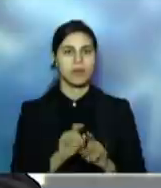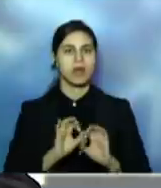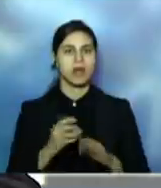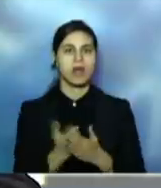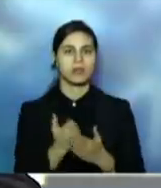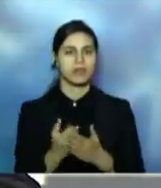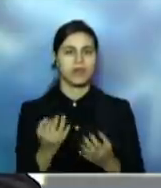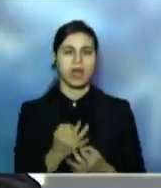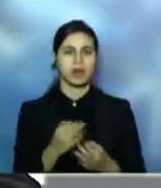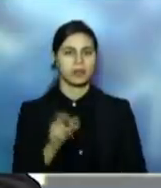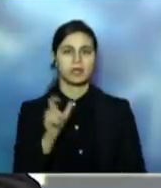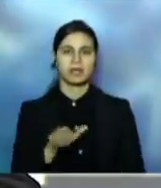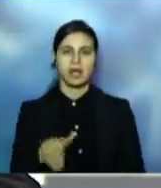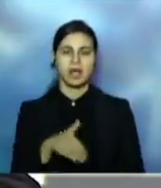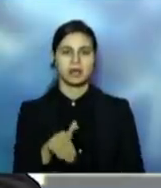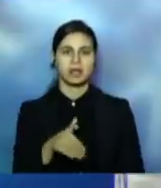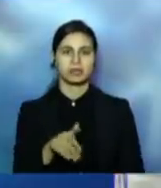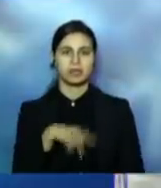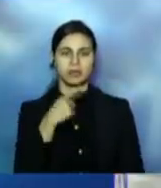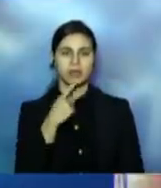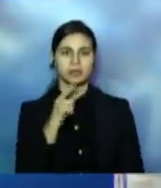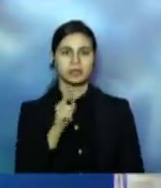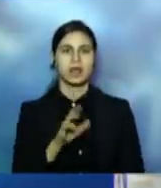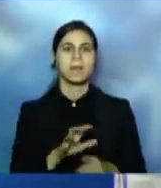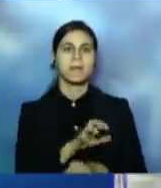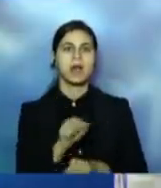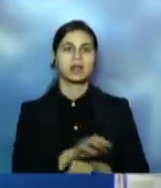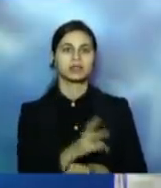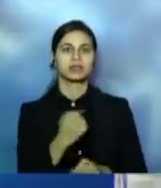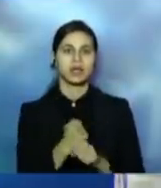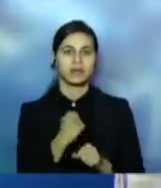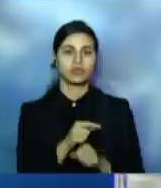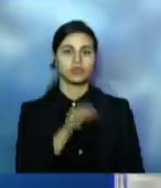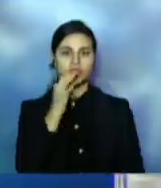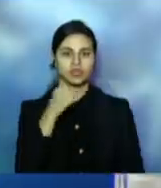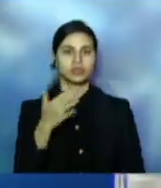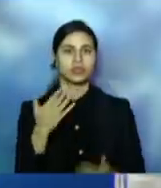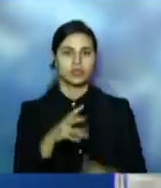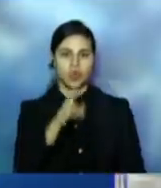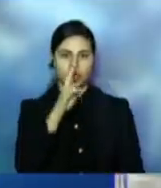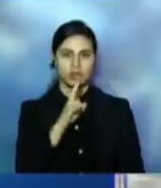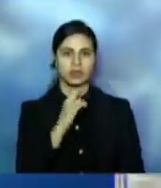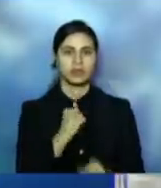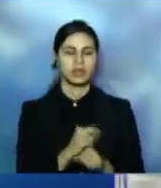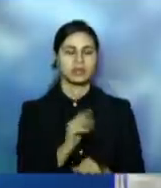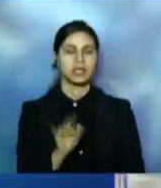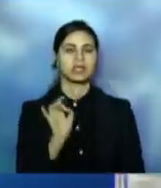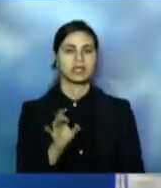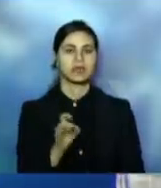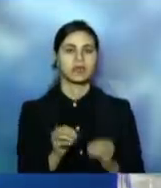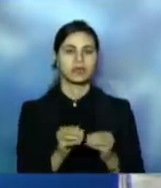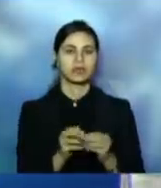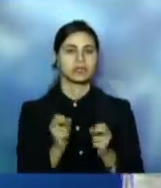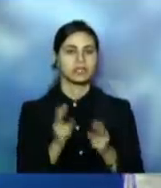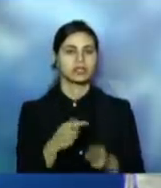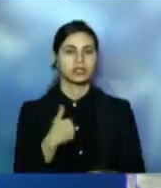არაფერი არ არის, რომ მაგიო მას მასაჟი გაიკეთეო. მას მე გავიდა ორი თვე და ტკივილებს მაქვს